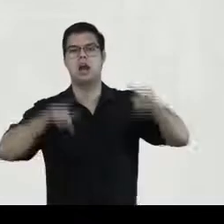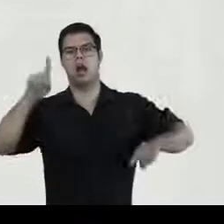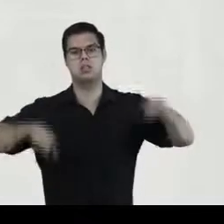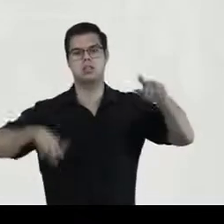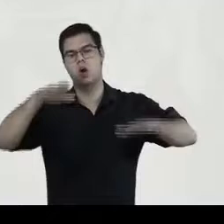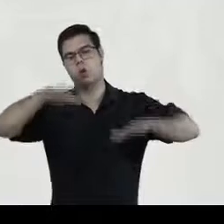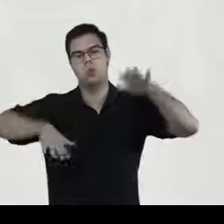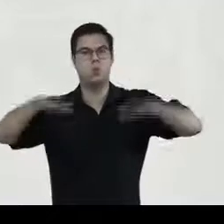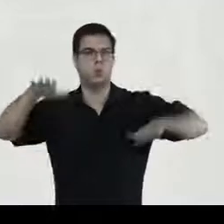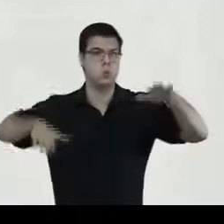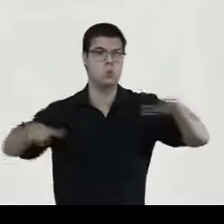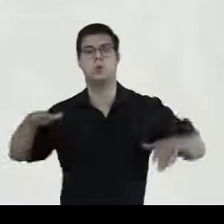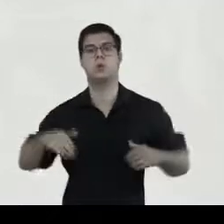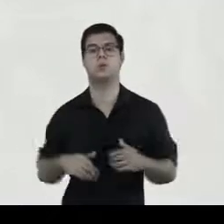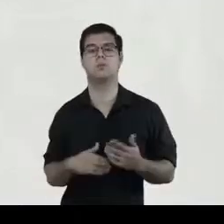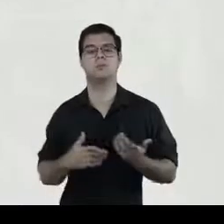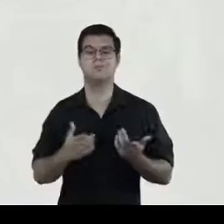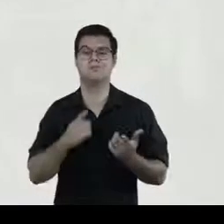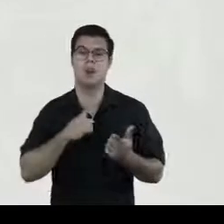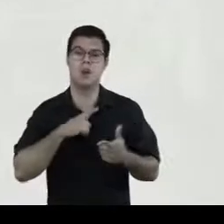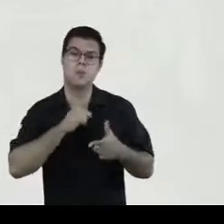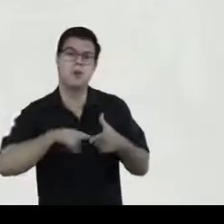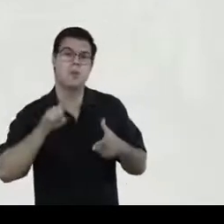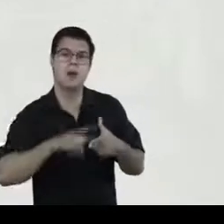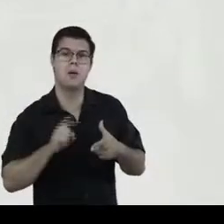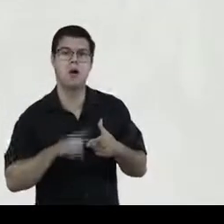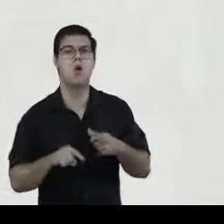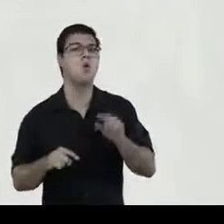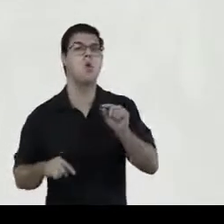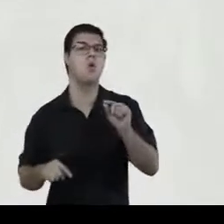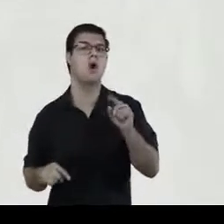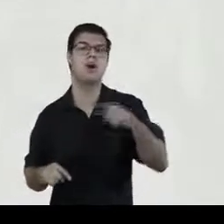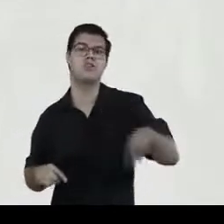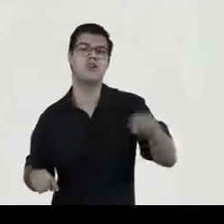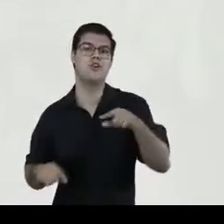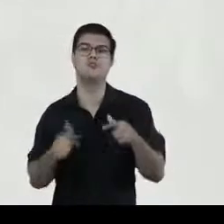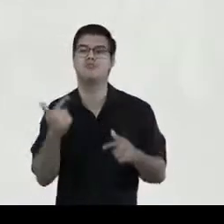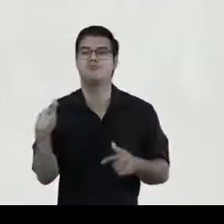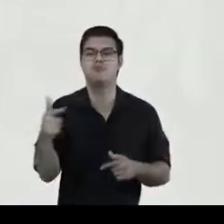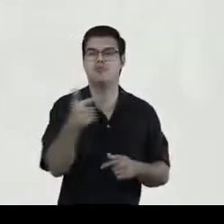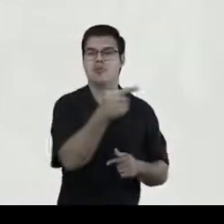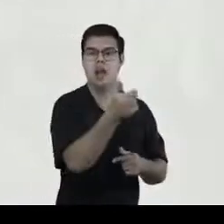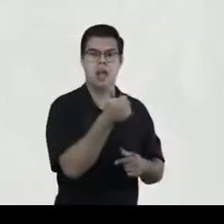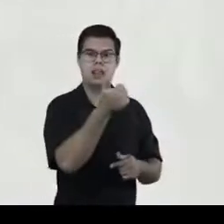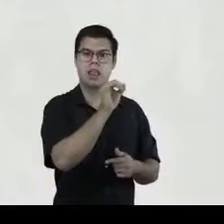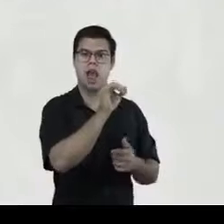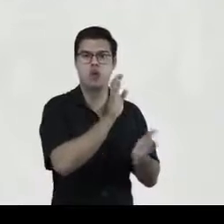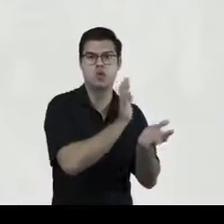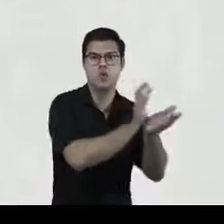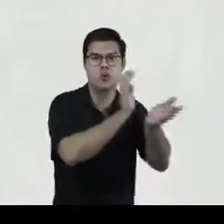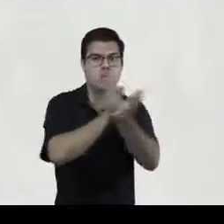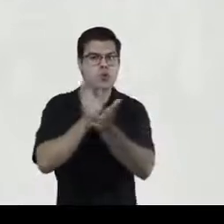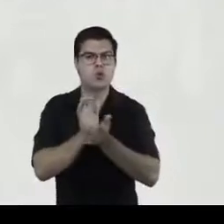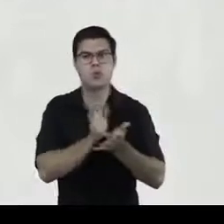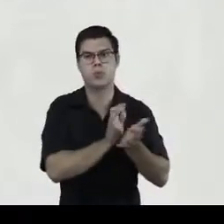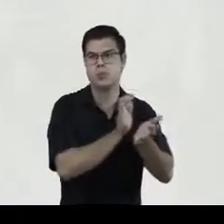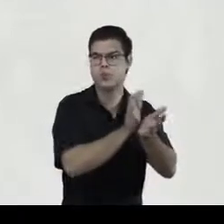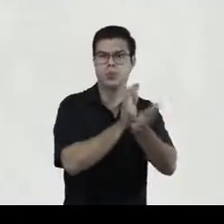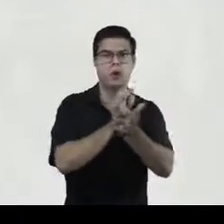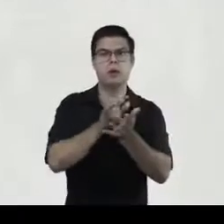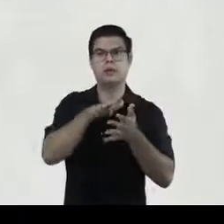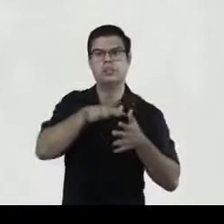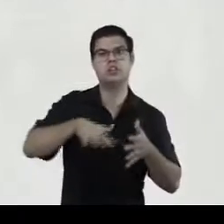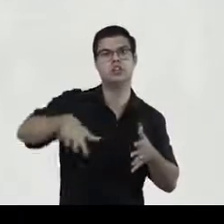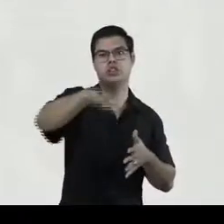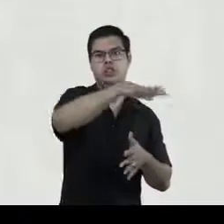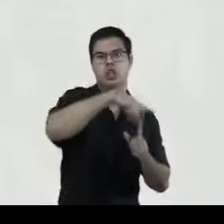zehn grobe Gruppen, sondern wir haben sehr viele Typen, über 6.000